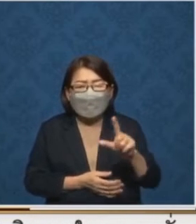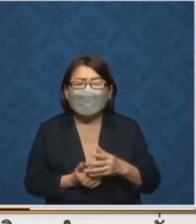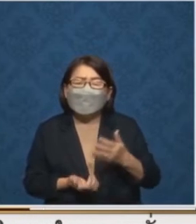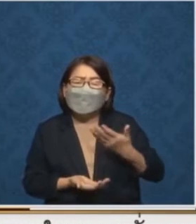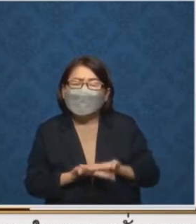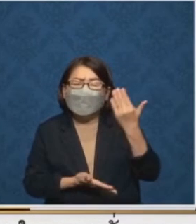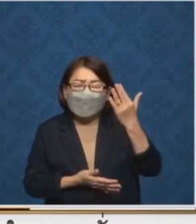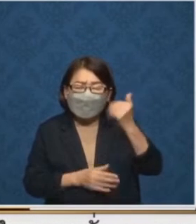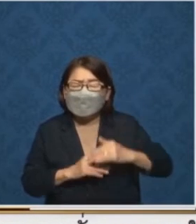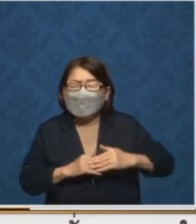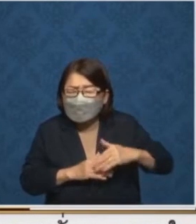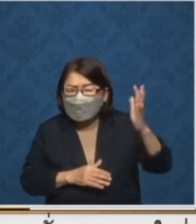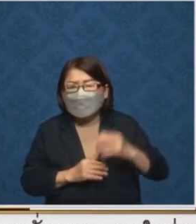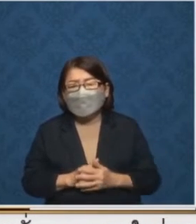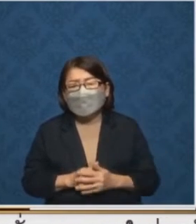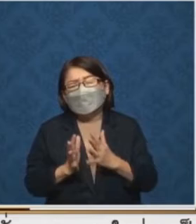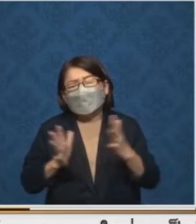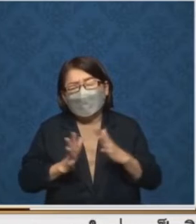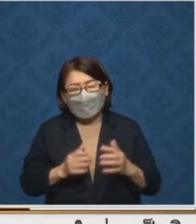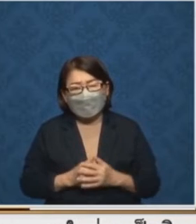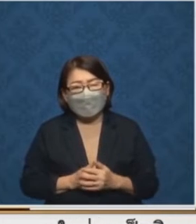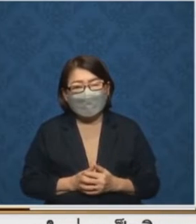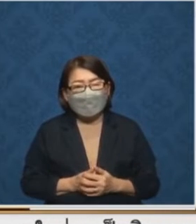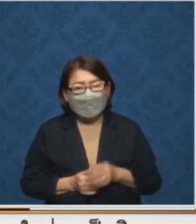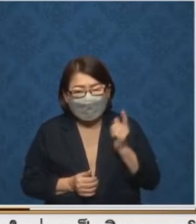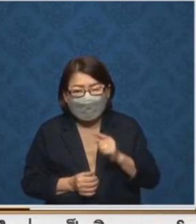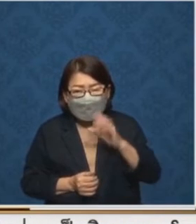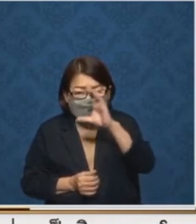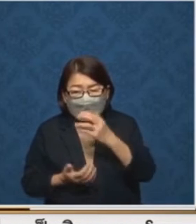ัดถนนเหมือนเดิมเงินฟุ่มเฟื coldที่ไม่ควรจะใช้